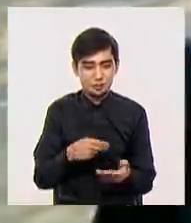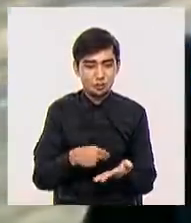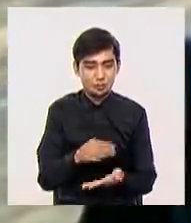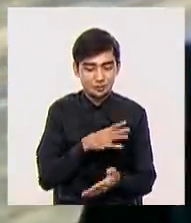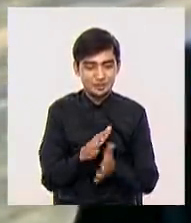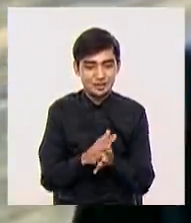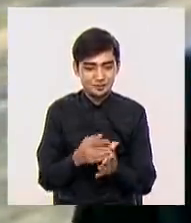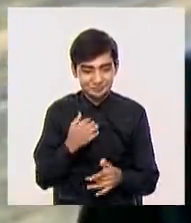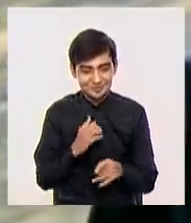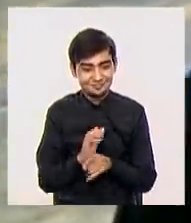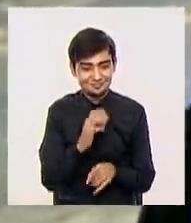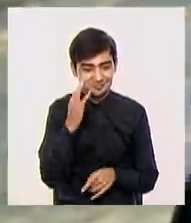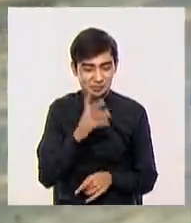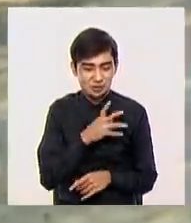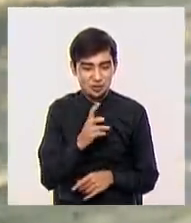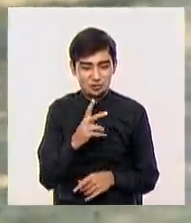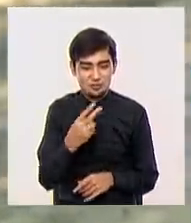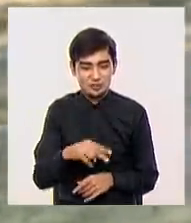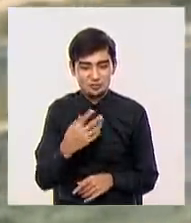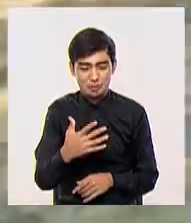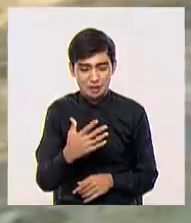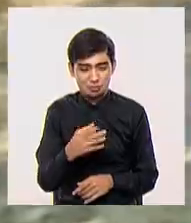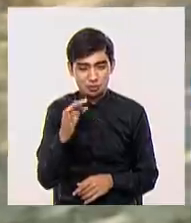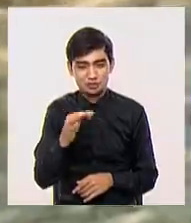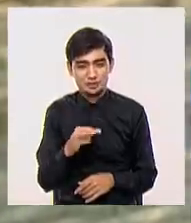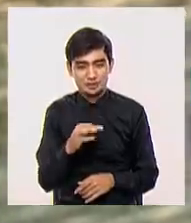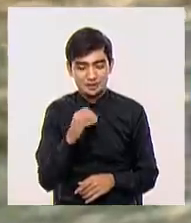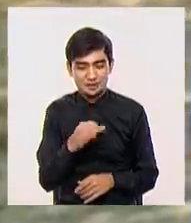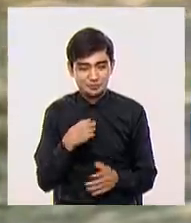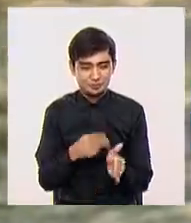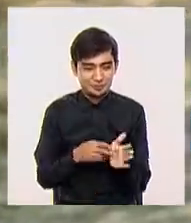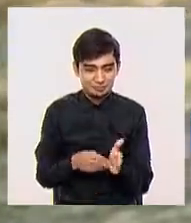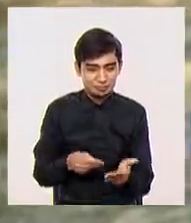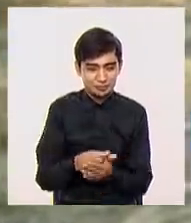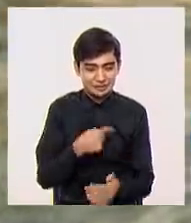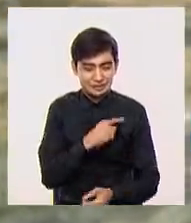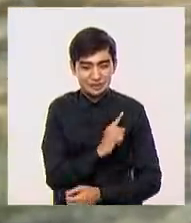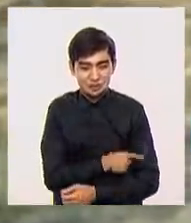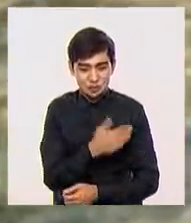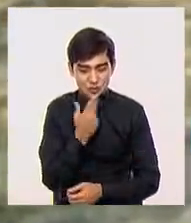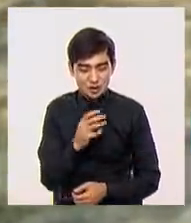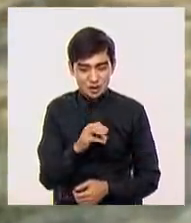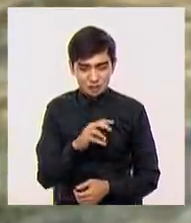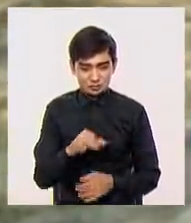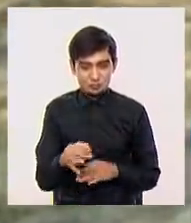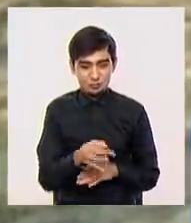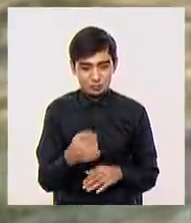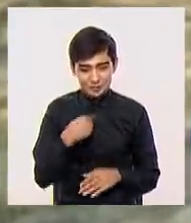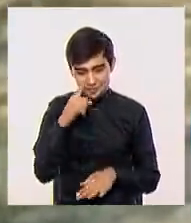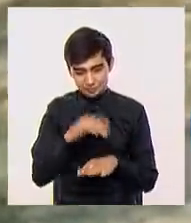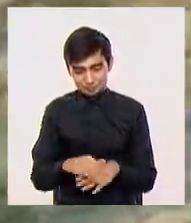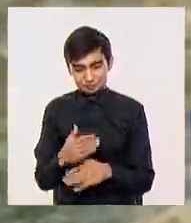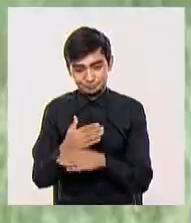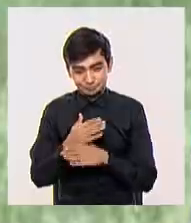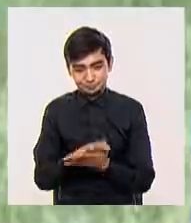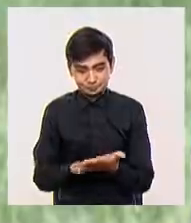шөпті жіберек десек, 25%-ы темір жолды төлеуге шамамыз келмей, Маңғыстау өңіріне, әкімшілігіне